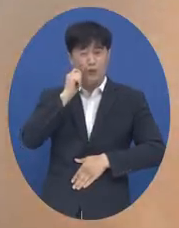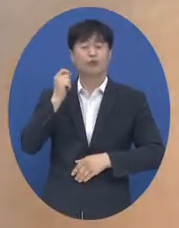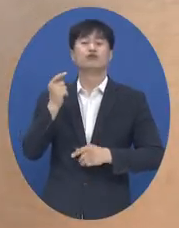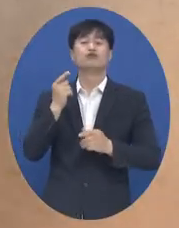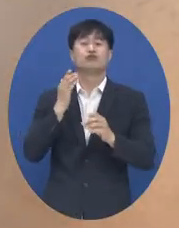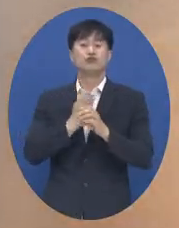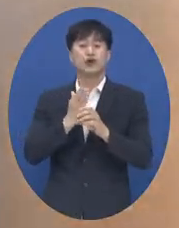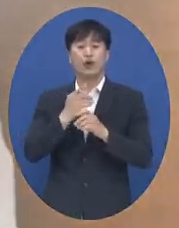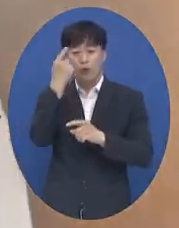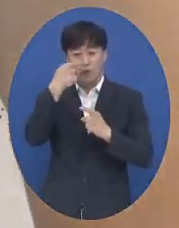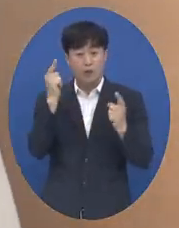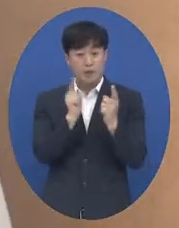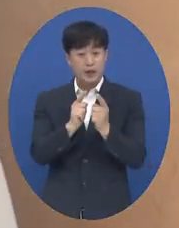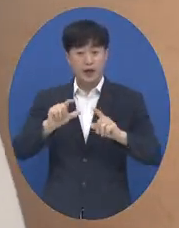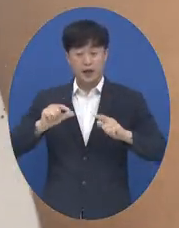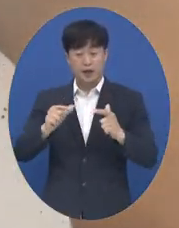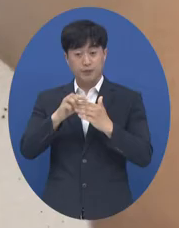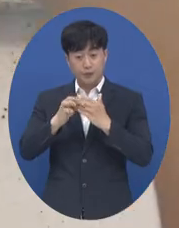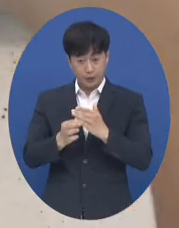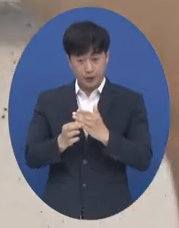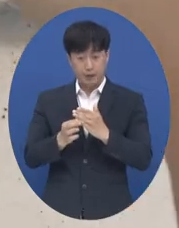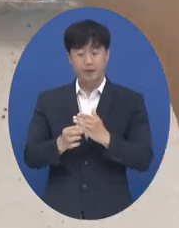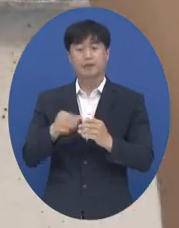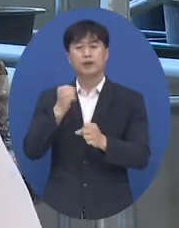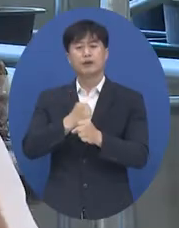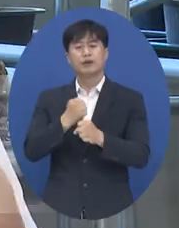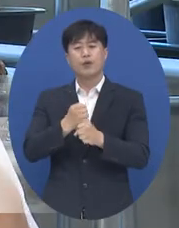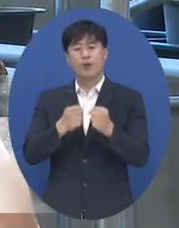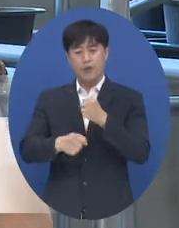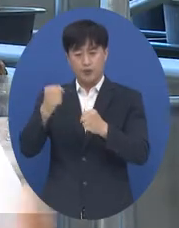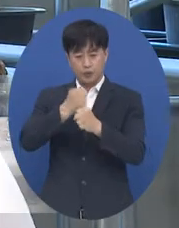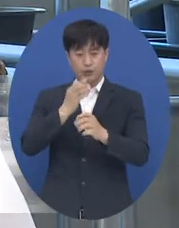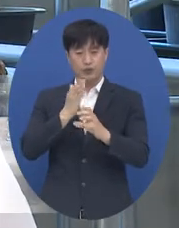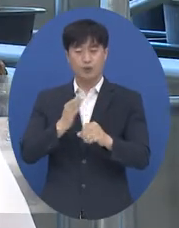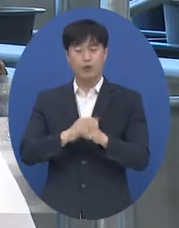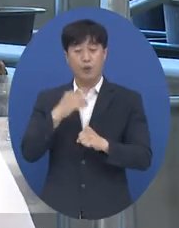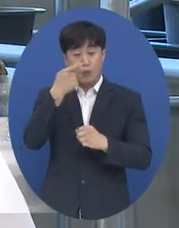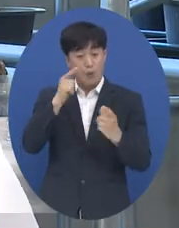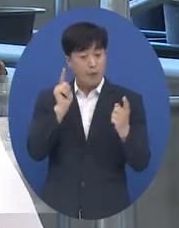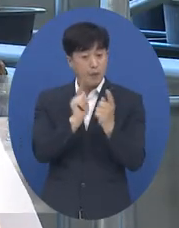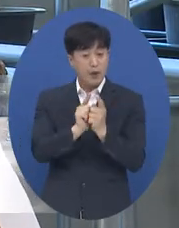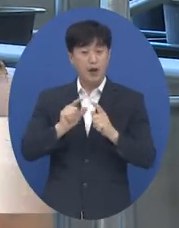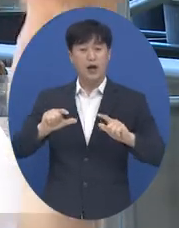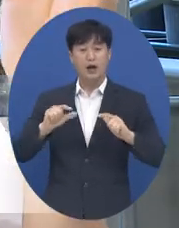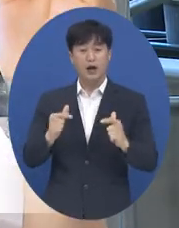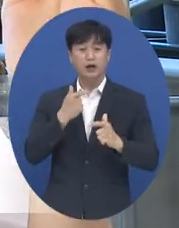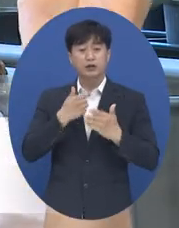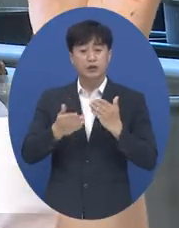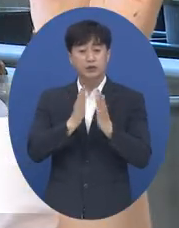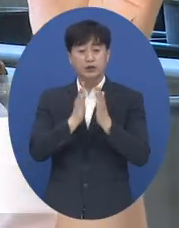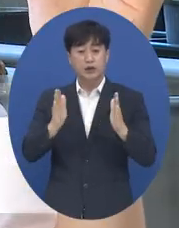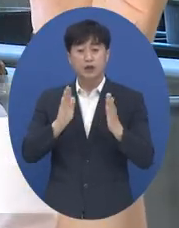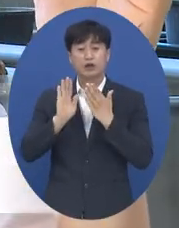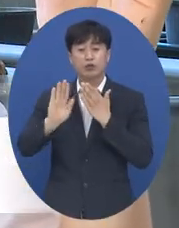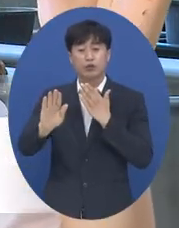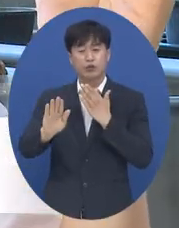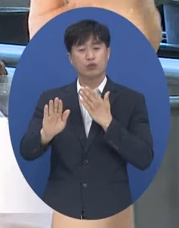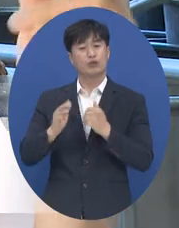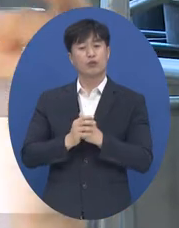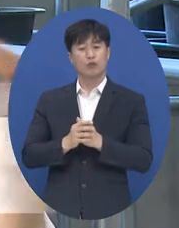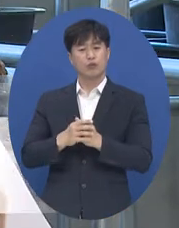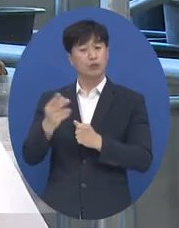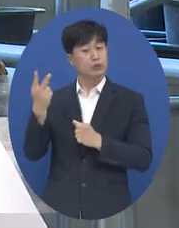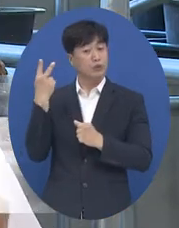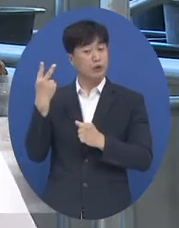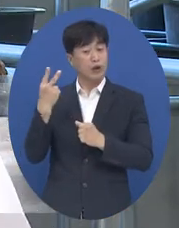비대면 체험 프로그램을 시작하면서 회복되었습니다 비드맨 시험을 실시하고 나서 부터는 어 그저께 제주도도 키트 발송 해